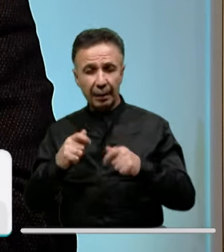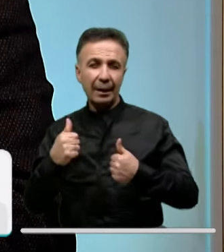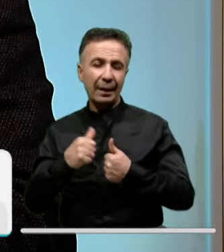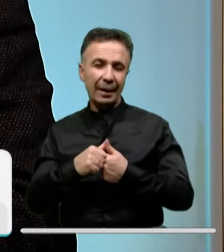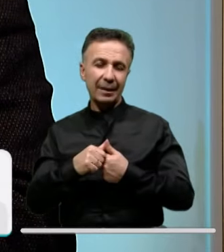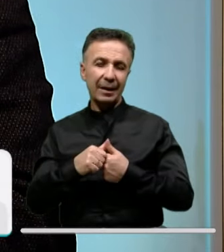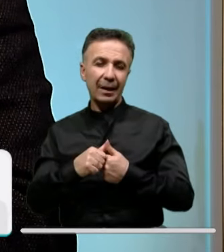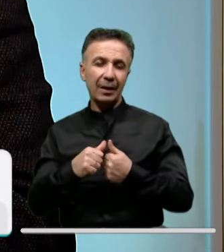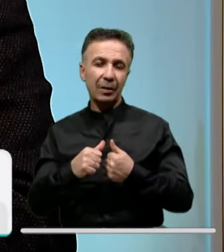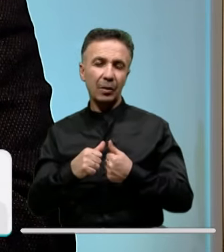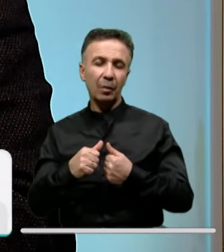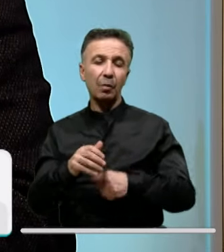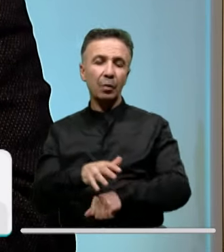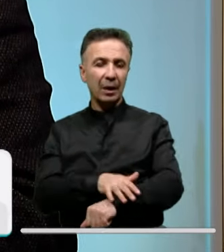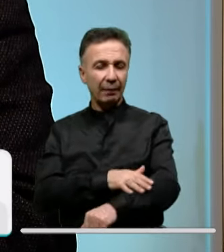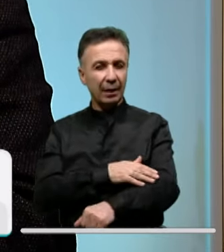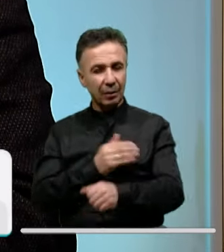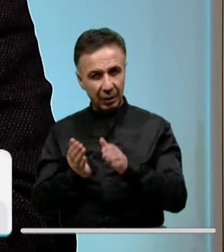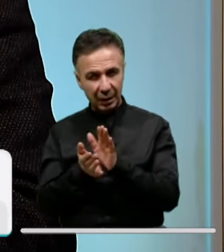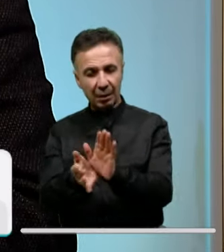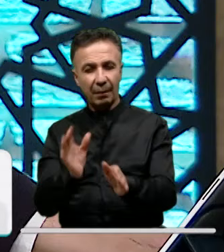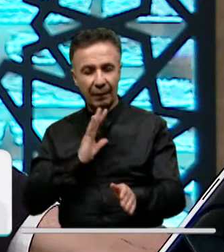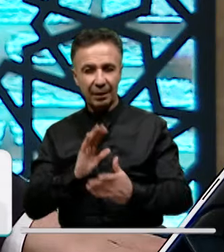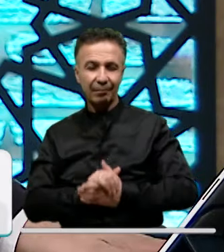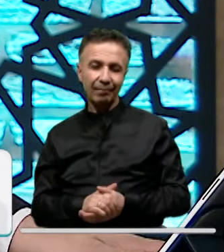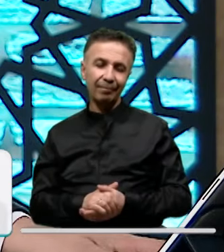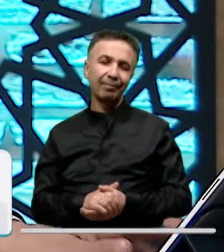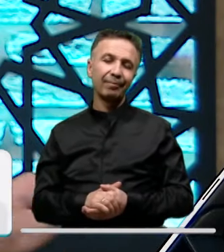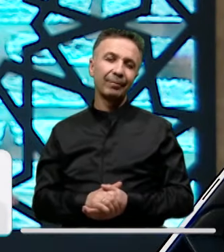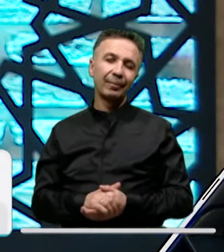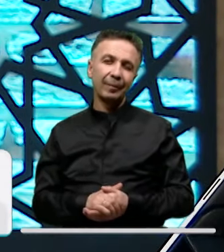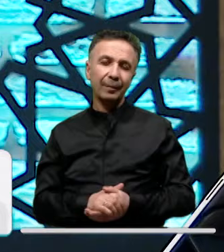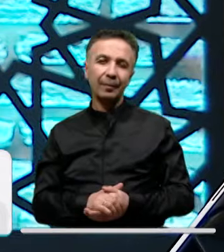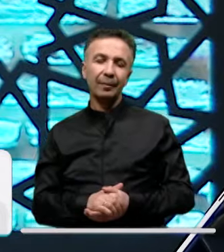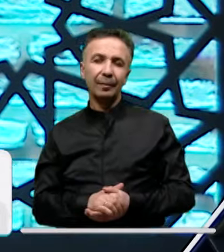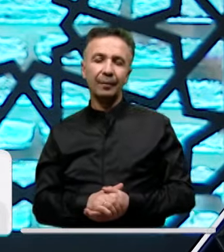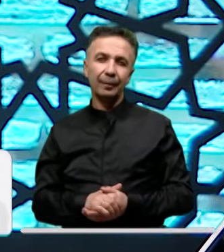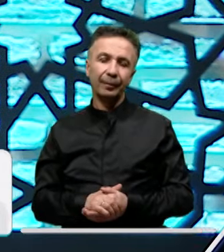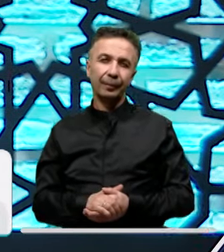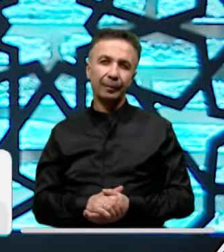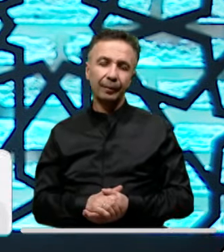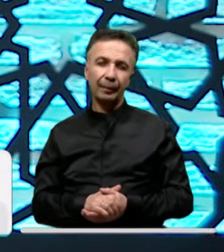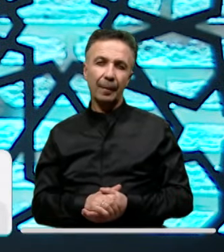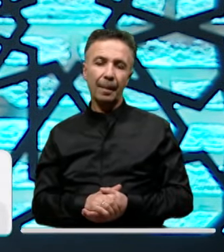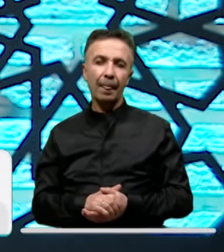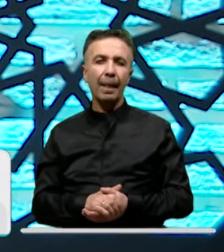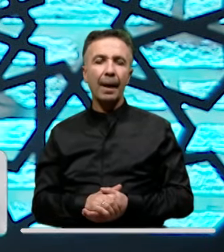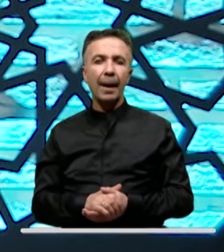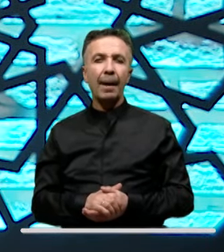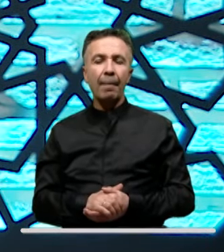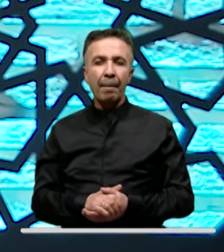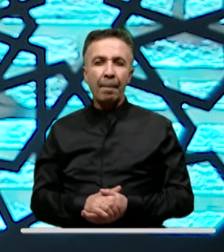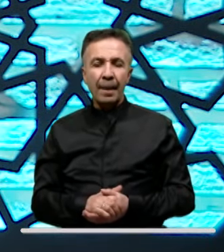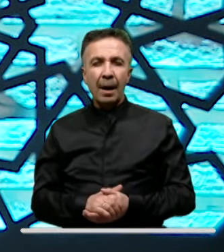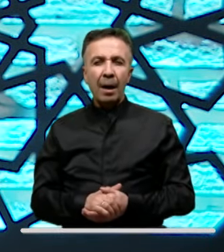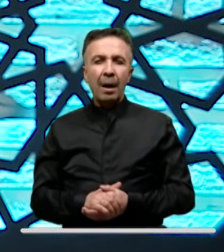bunda neyi var? Ecri ve mükafatı olacak fazlasıyla. Eyvallah hocam. Teşekkür ederiz. Rabbimiz kolaylıklar versin. Malatya'dan Ramazan